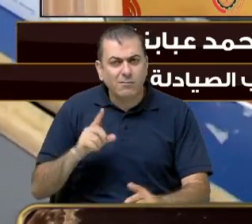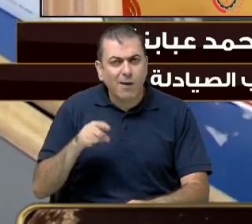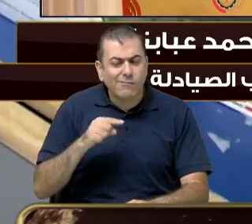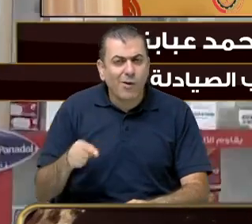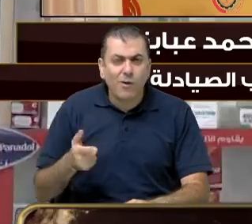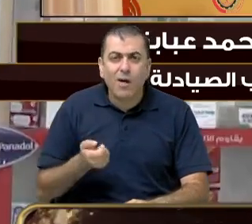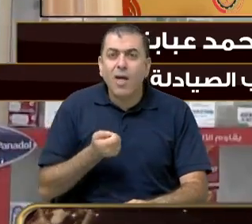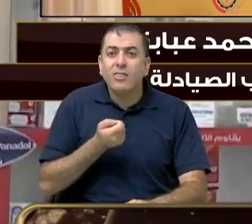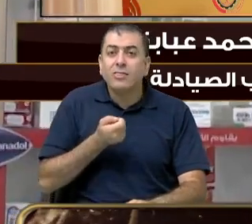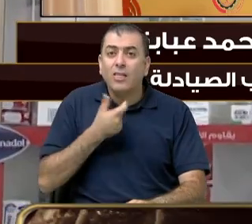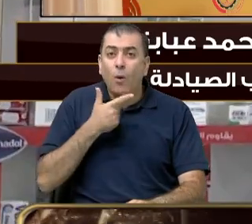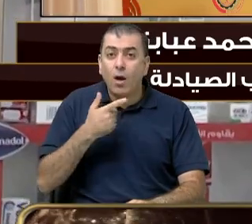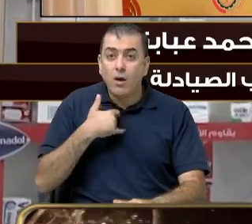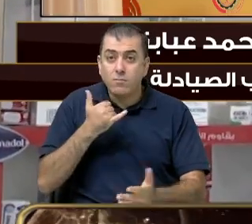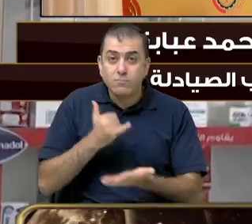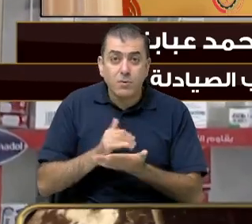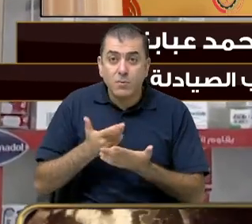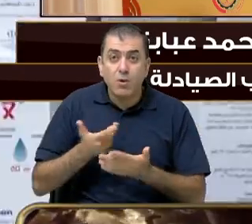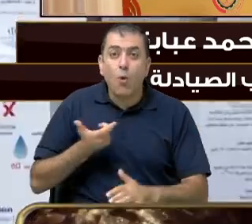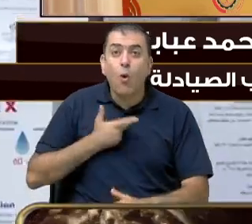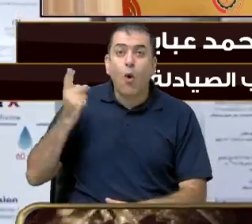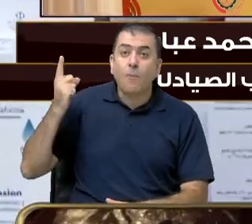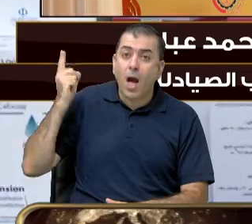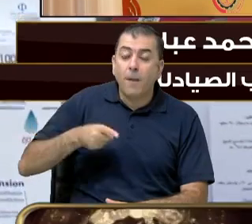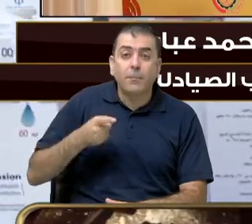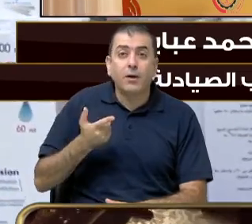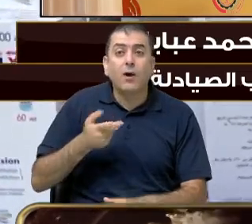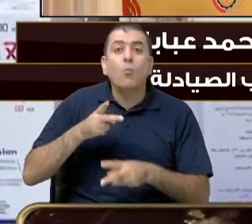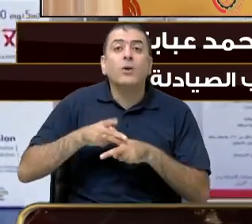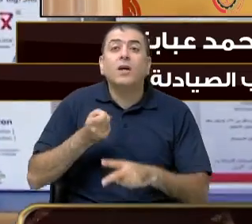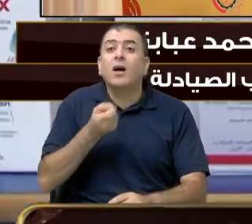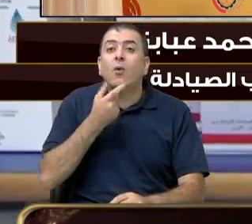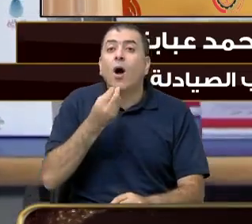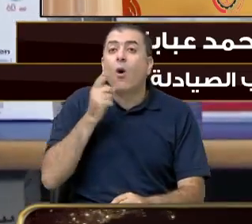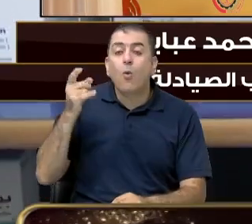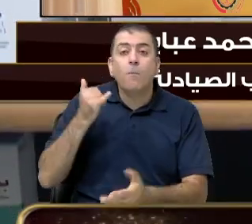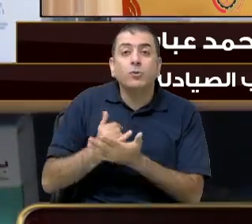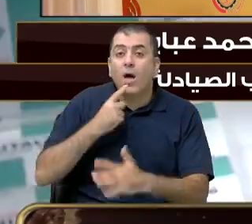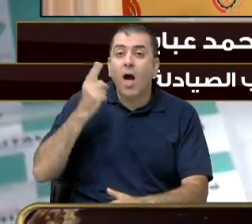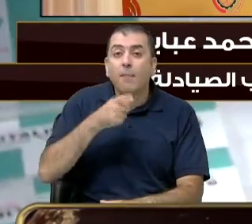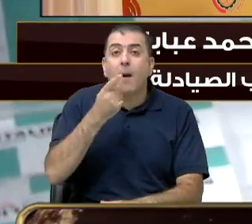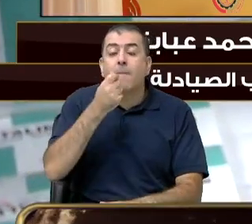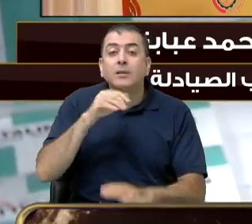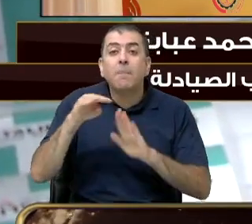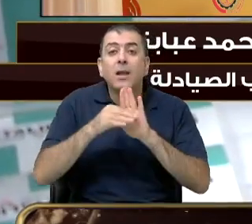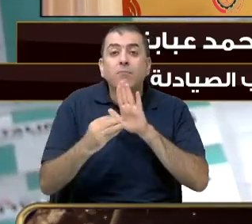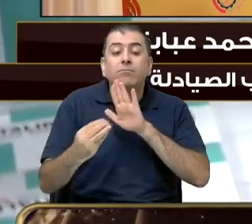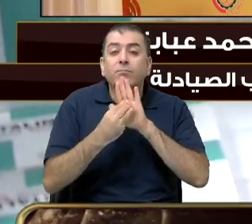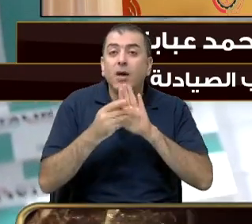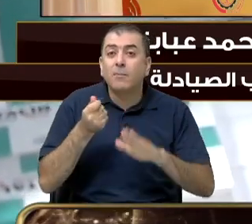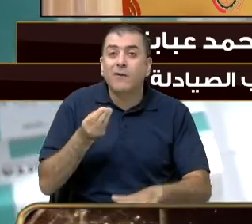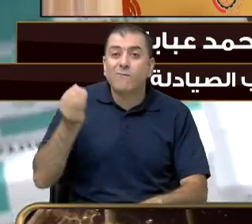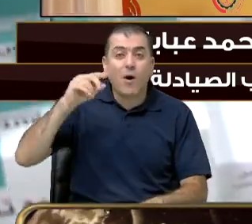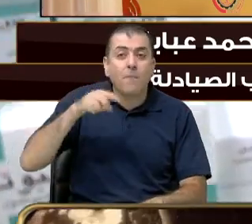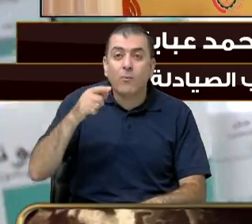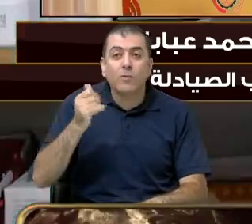الدواء اللي هو مسعر من قبل الحكومة من قبل المؤسسة العامة للغذاء والدواء والذي ينص على أنه لا زيادة ولا